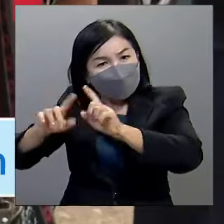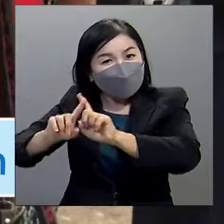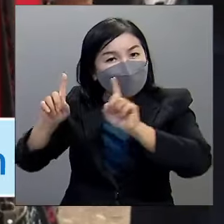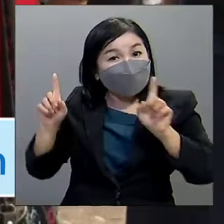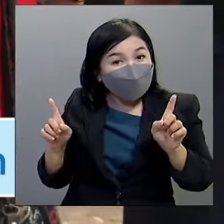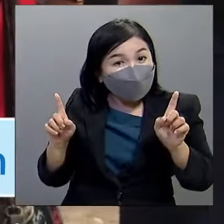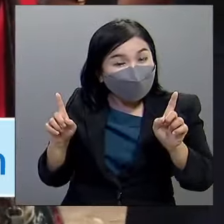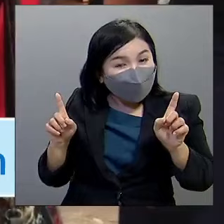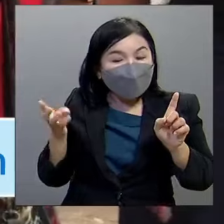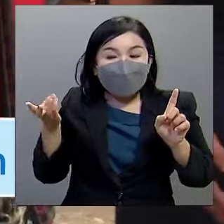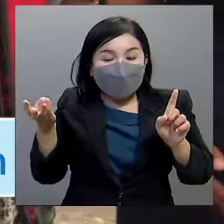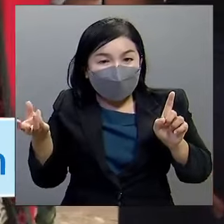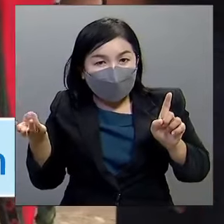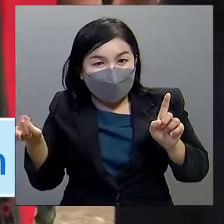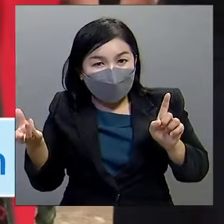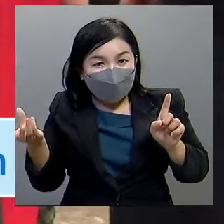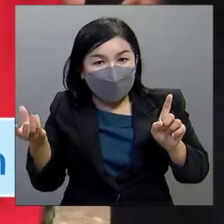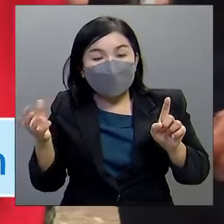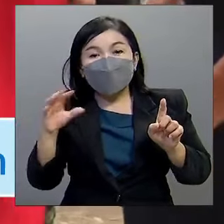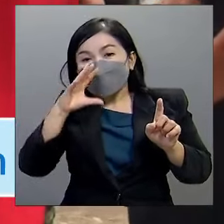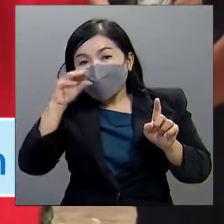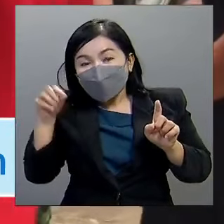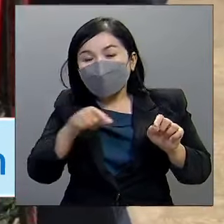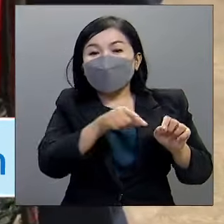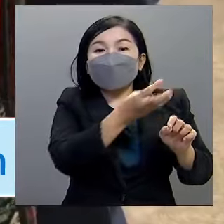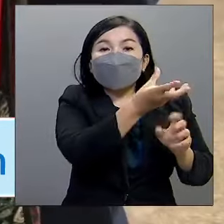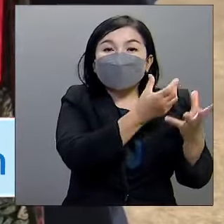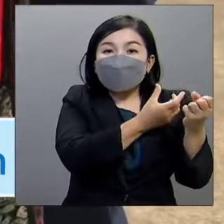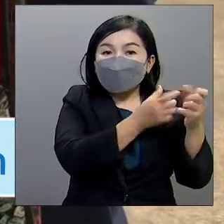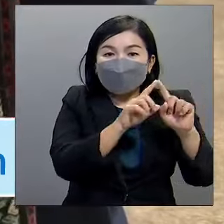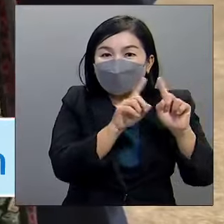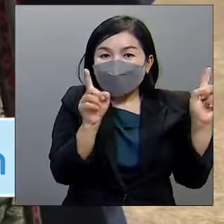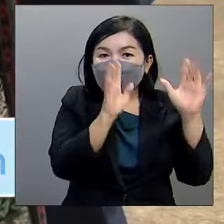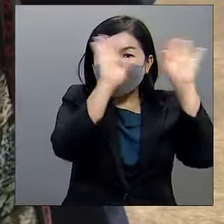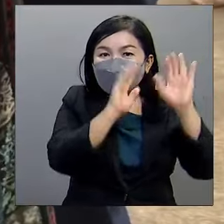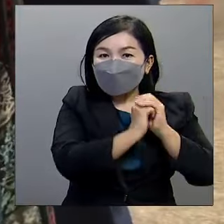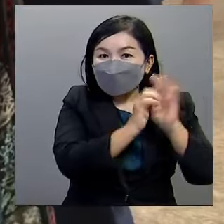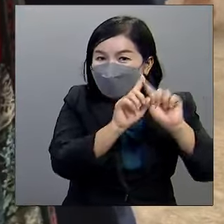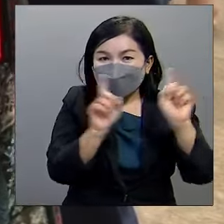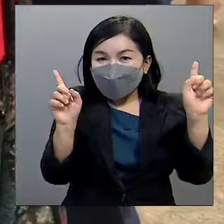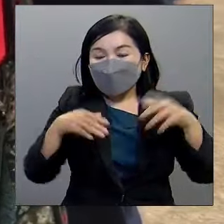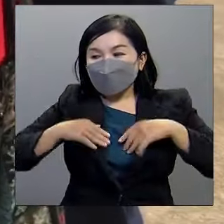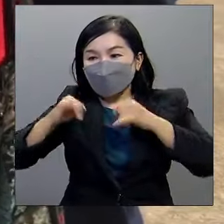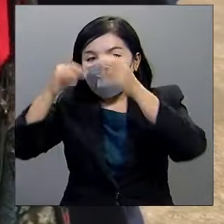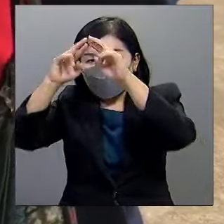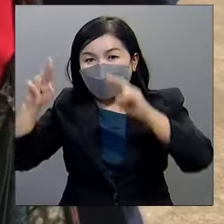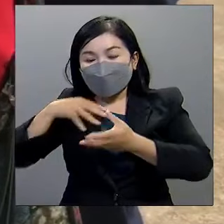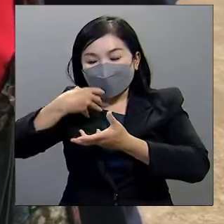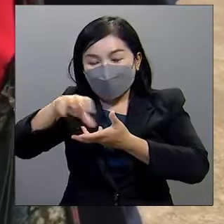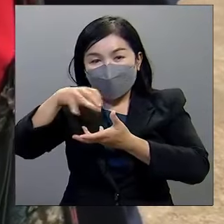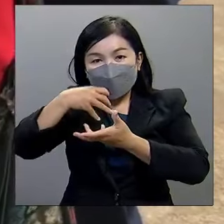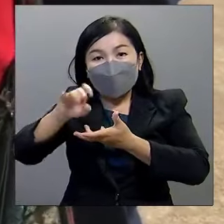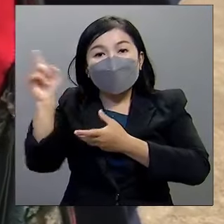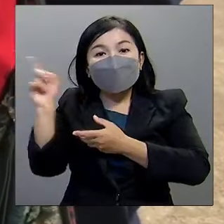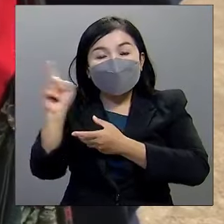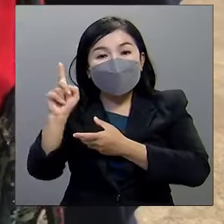ข้าวจะใช้เป็นข้าวสวยไม่ได้ใช้ข้าวเหนียวพี่ต๊อป ลักษณะอย่างที่น้องยุ้ยเล่าให้ฟังนะครับคุณนิพาทิพย์เนี่ยเจ้าของร้านก็เล่าให้ฟังว่าก็จะมีหน้าเป็นหน้า